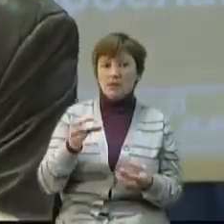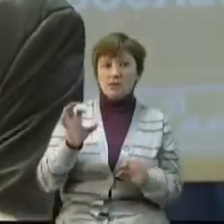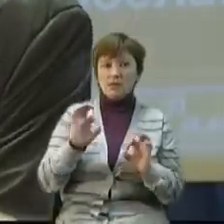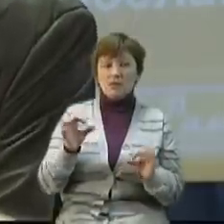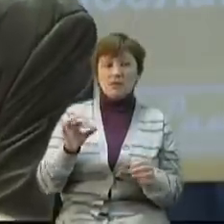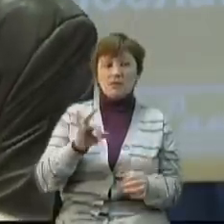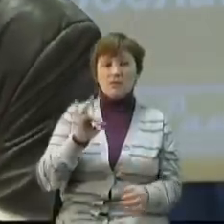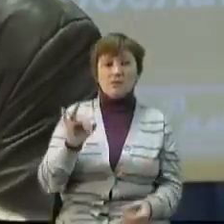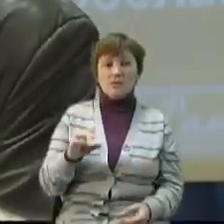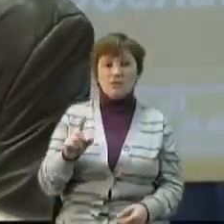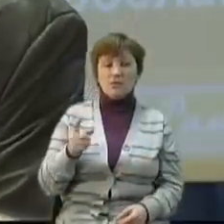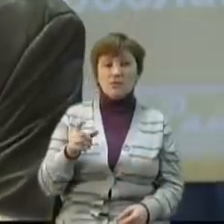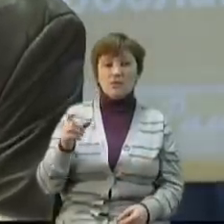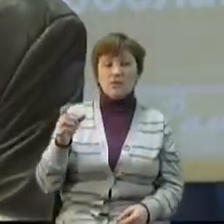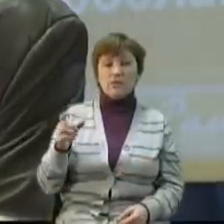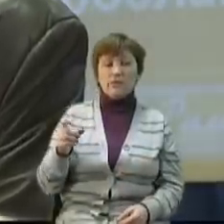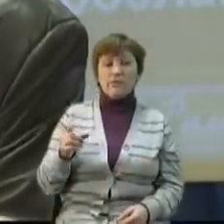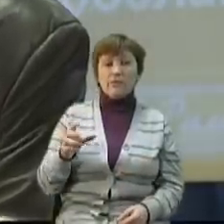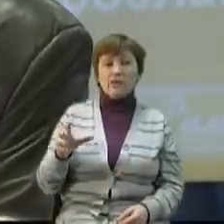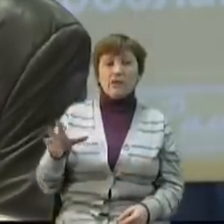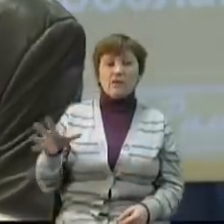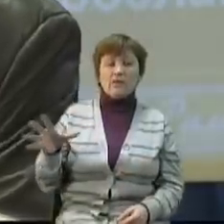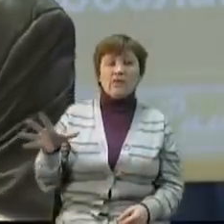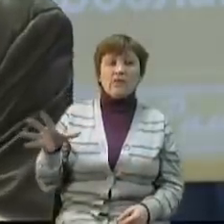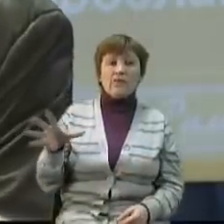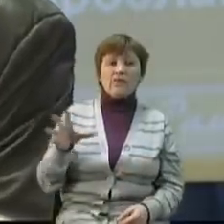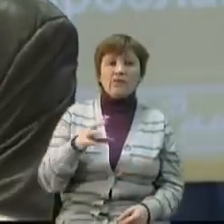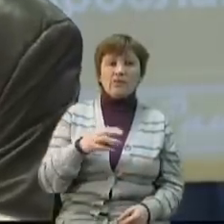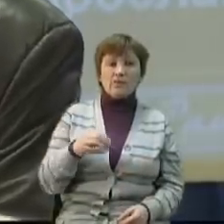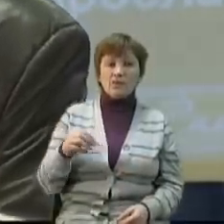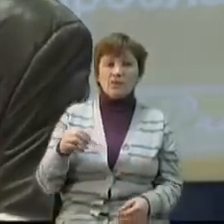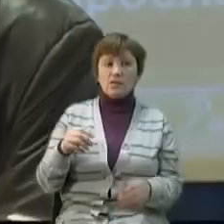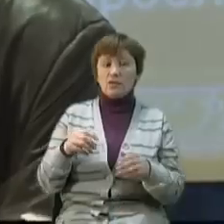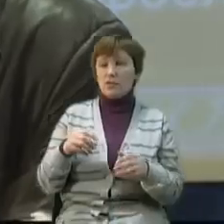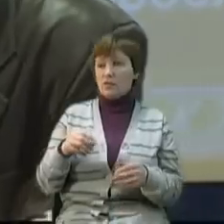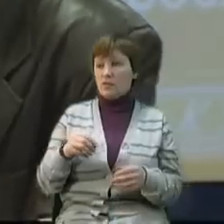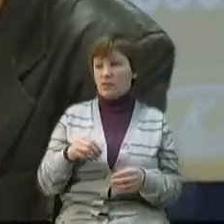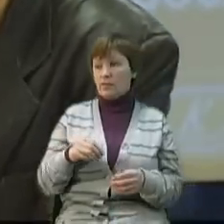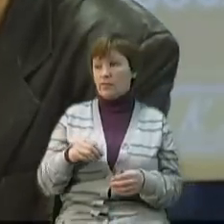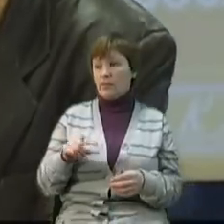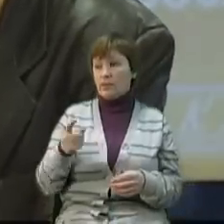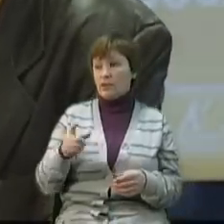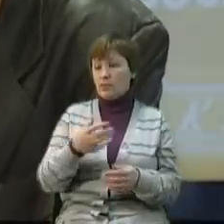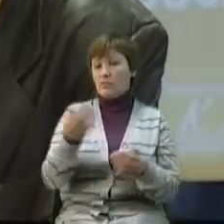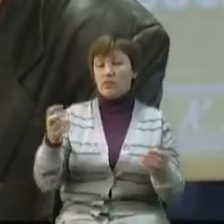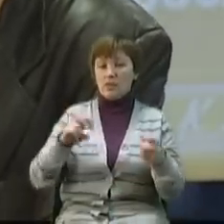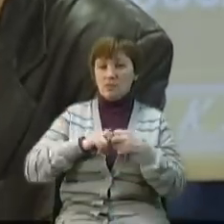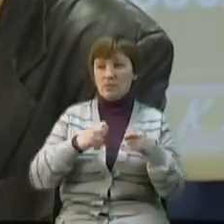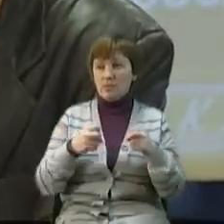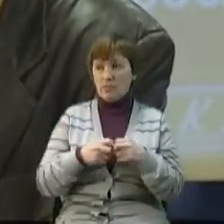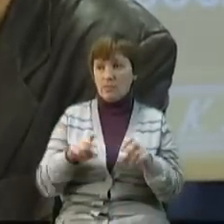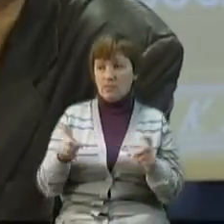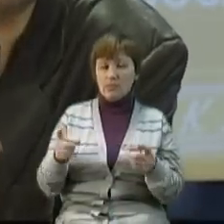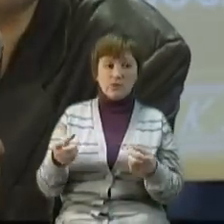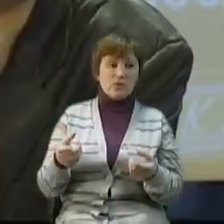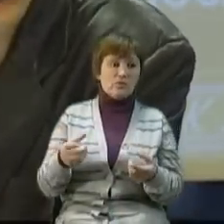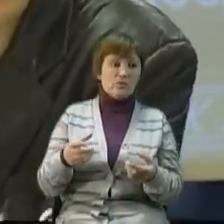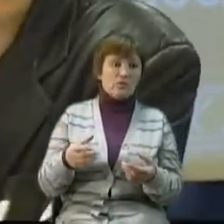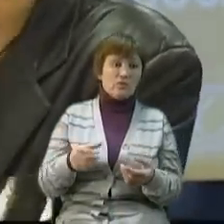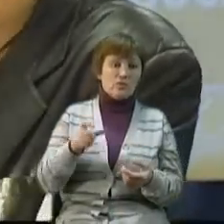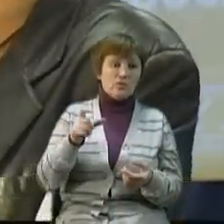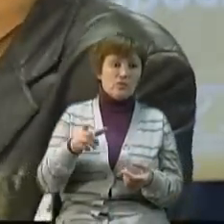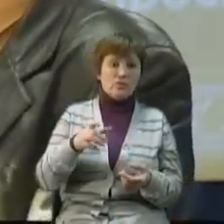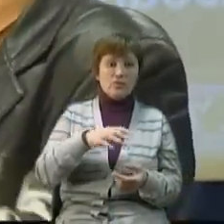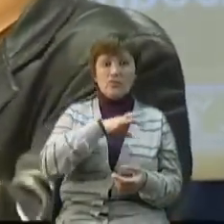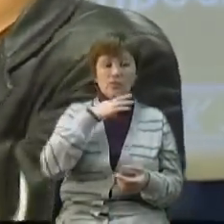о том, что все начало, почему мы в этих проблемах, почему сегодня человечество во тьме